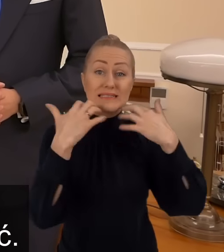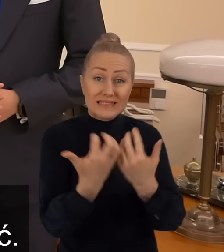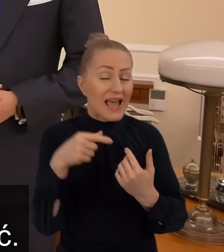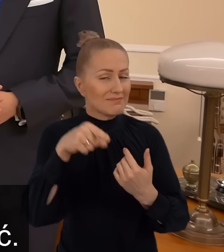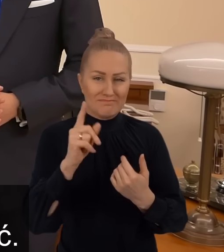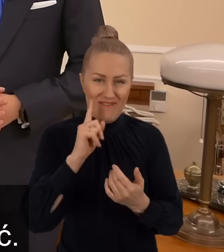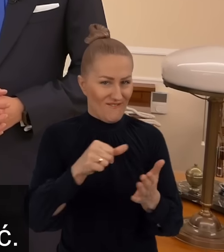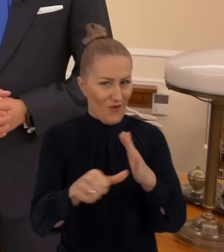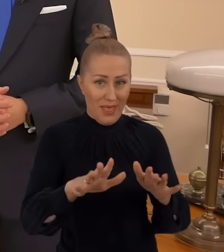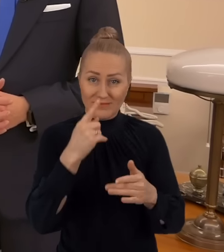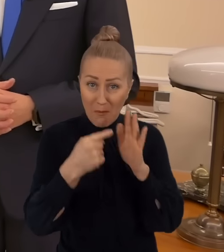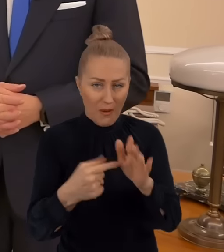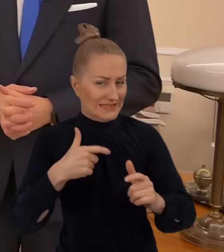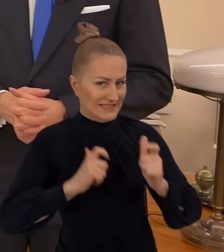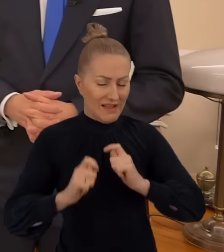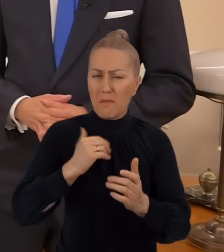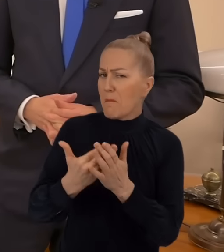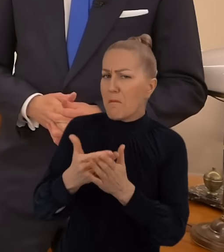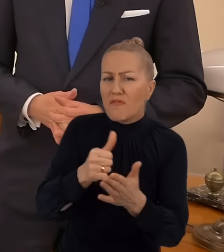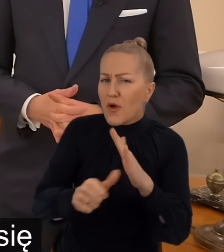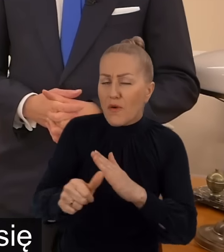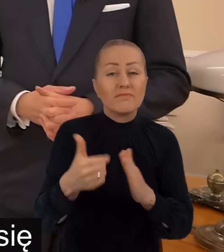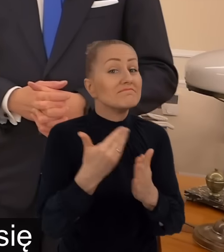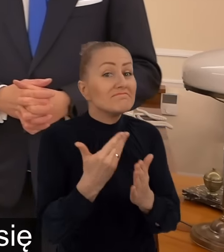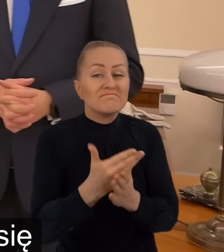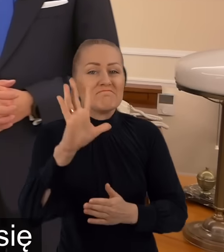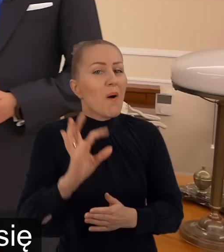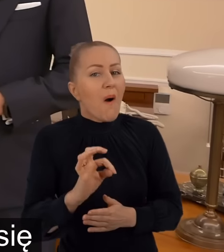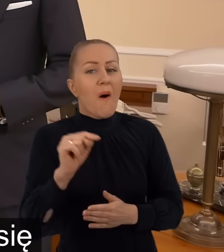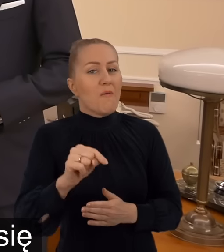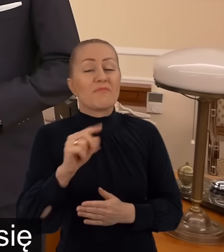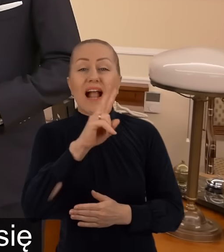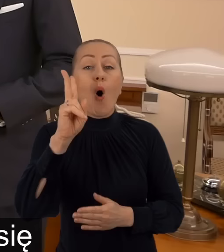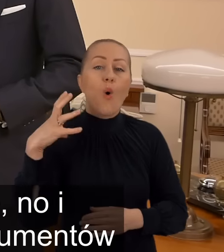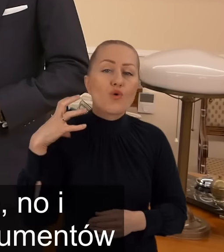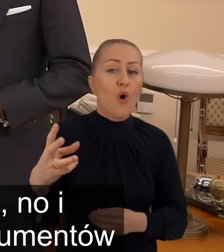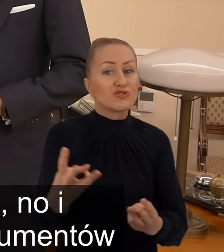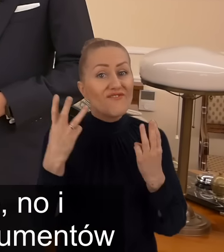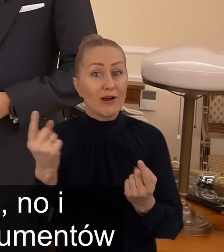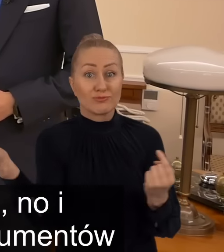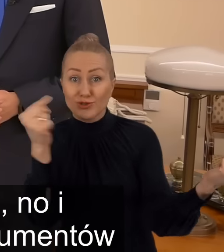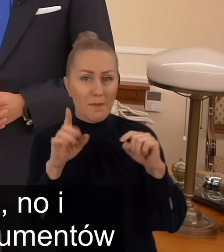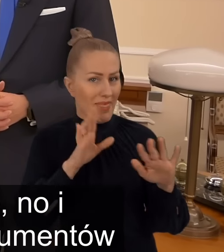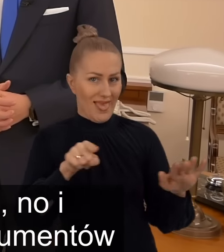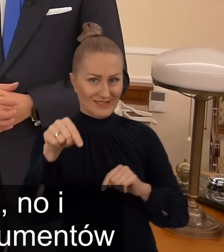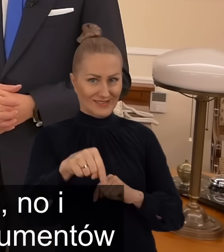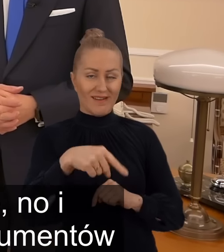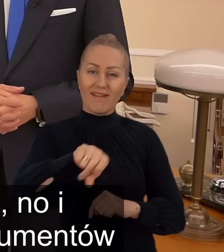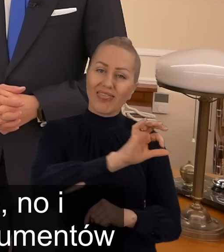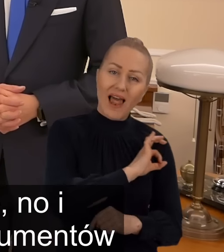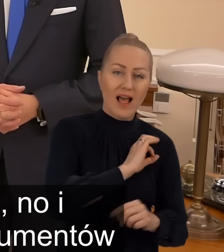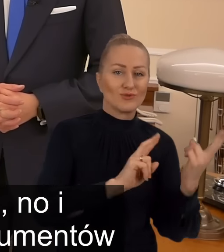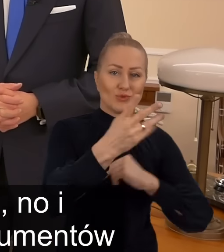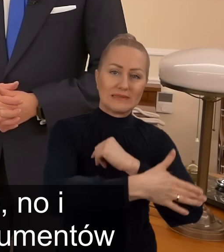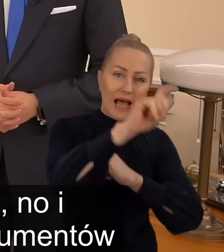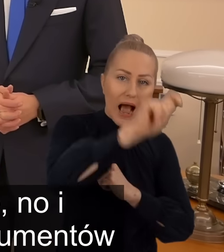cieszę, że możemy je dzisiaj zobaczyć. A dlaczego wyjątkowe? Wyjątkowe, bo tutaj wszyscy goście ważni się pojawiają, delegacje